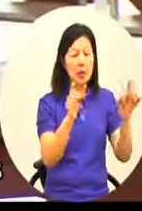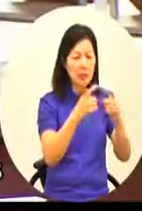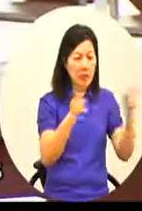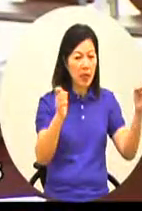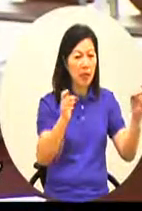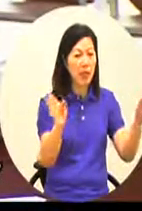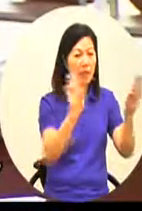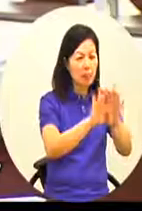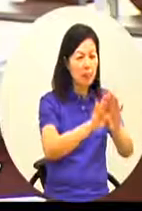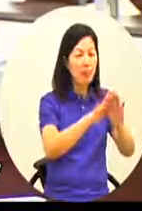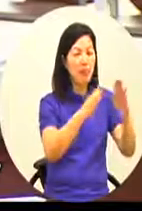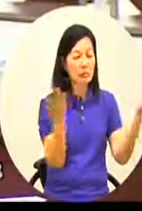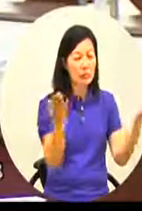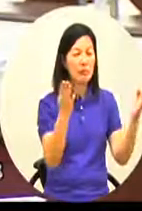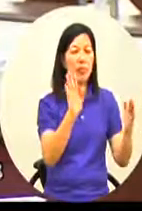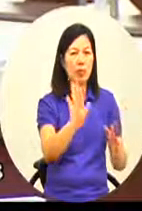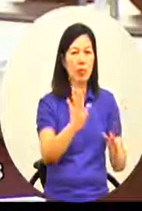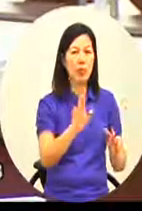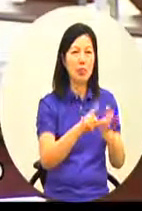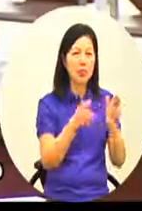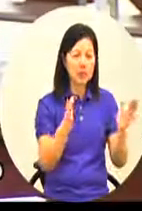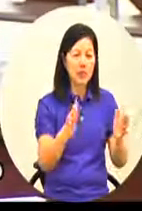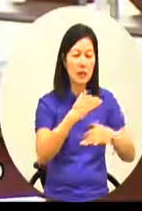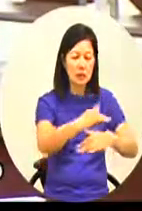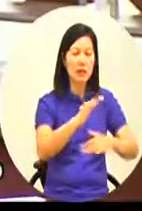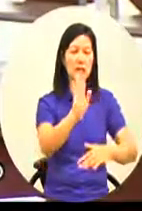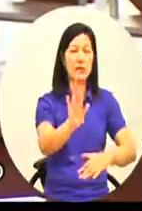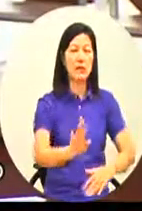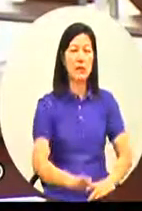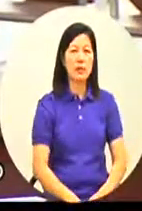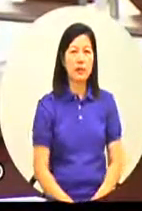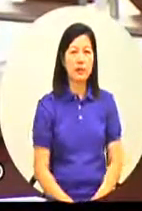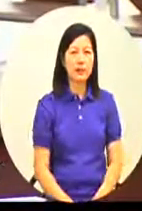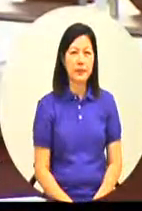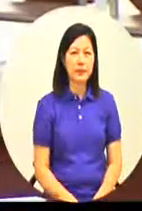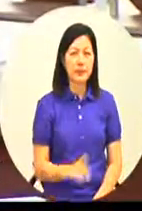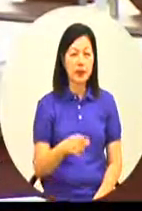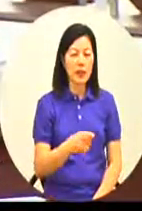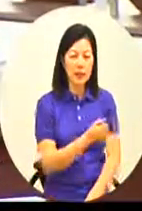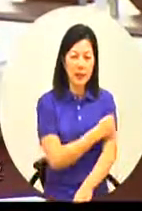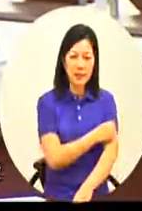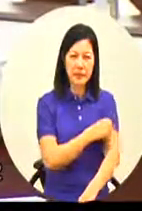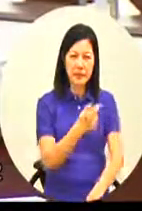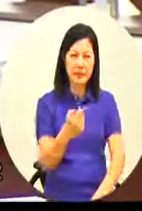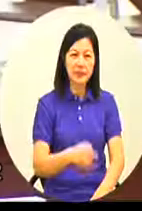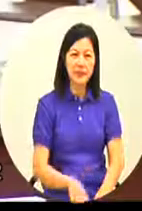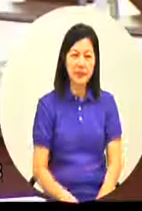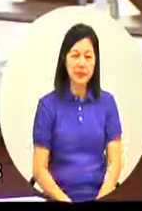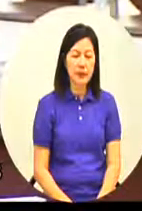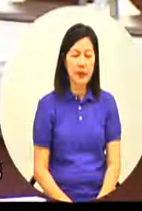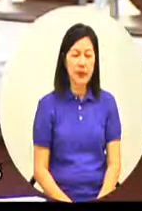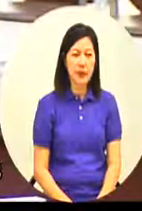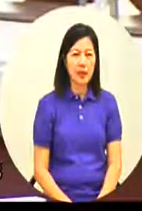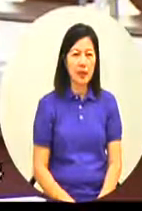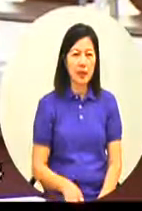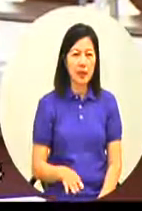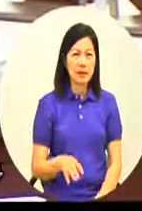间呐，庙门嘛有开甲关的时间呐，对不对？有阵时啊，真正正去艰苦着。伊原则你还未开用的时候，伊也别